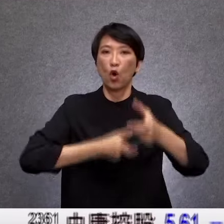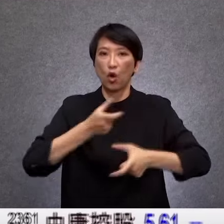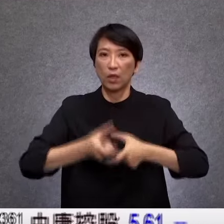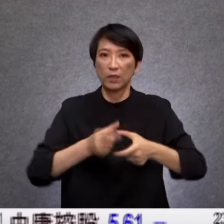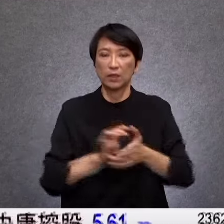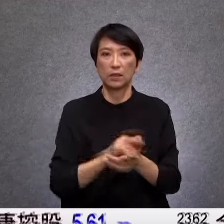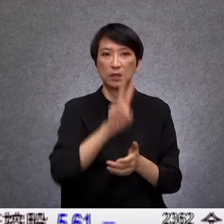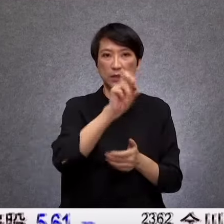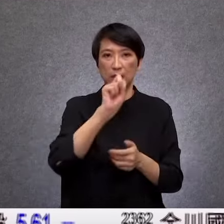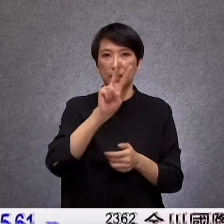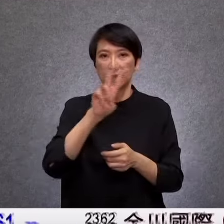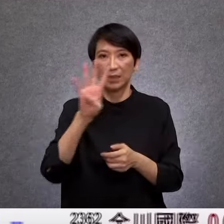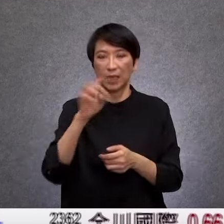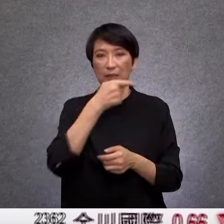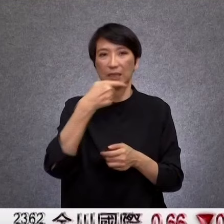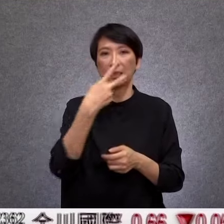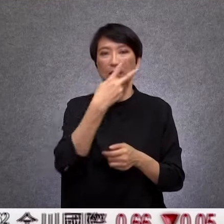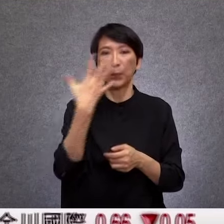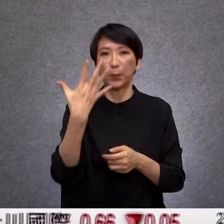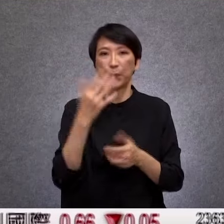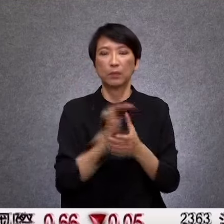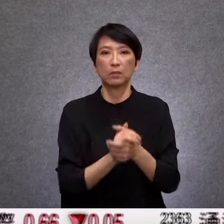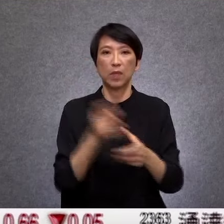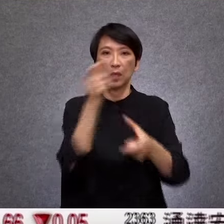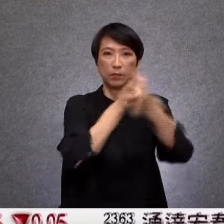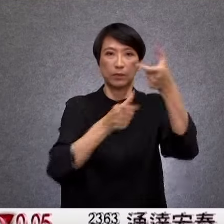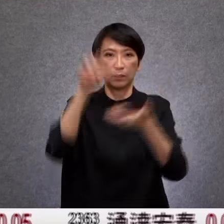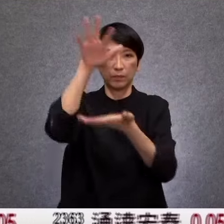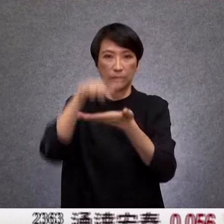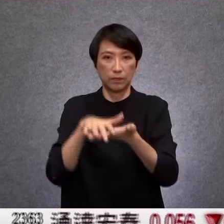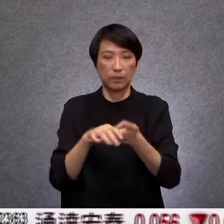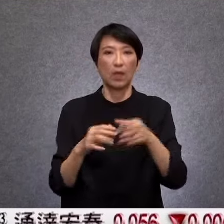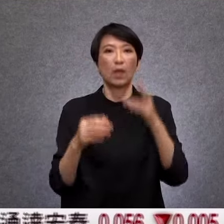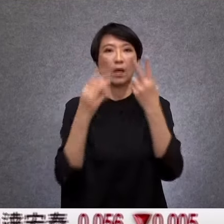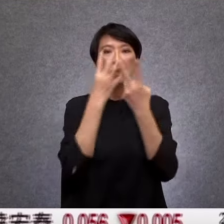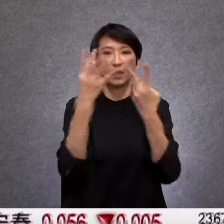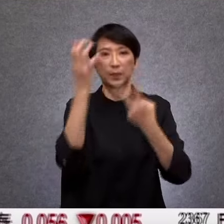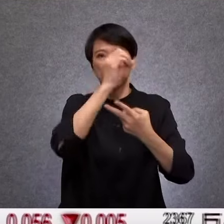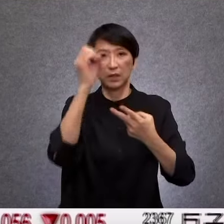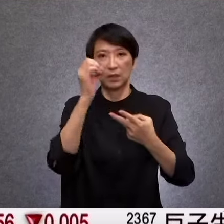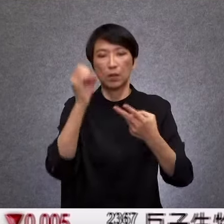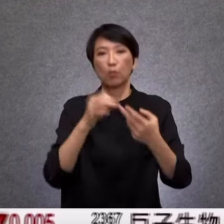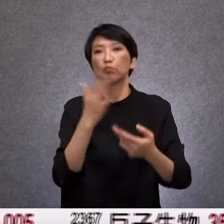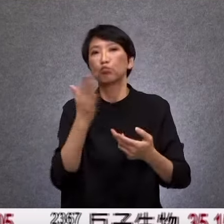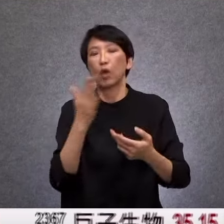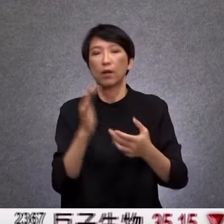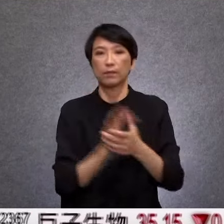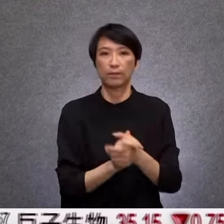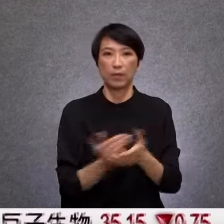咧就你見到我哋嗰個開支咧，喺2024、2025年咧，佔我哋嘅生產總值